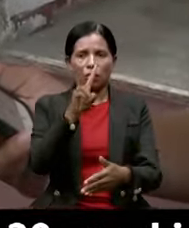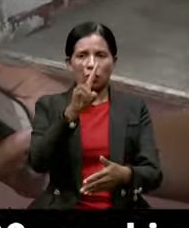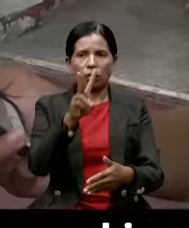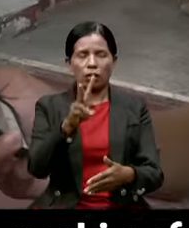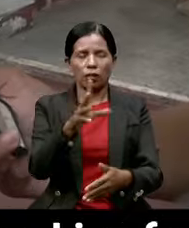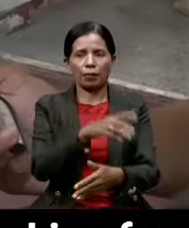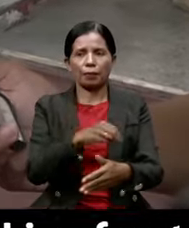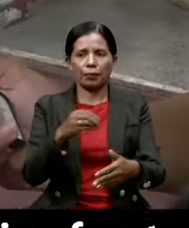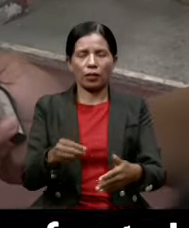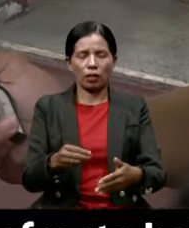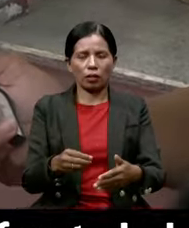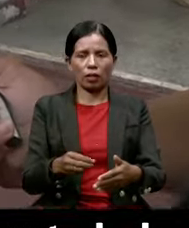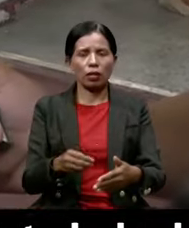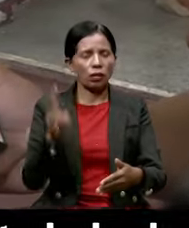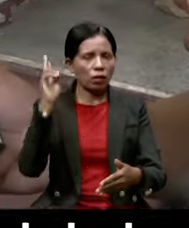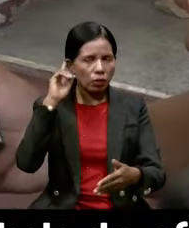marka ya ya ron